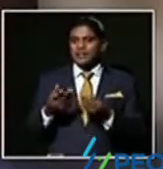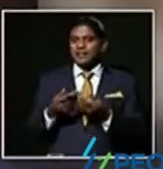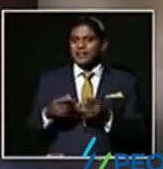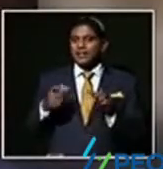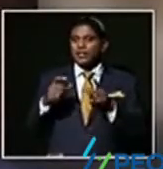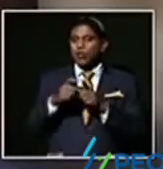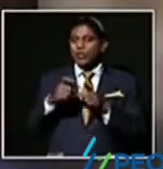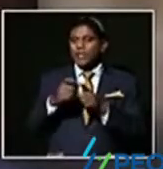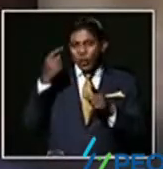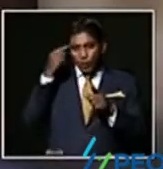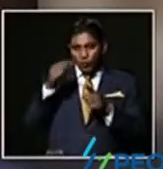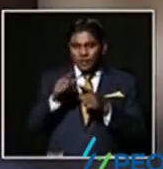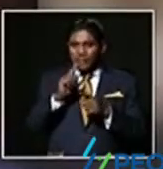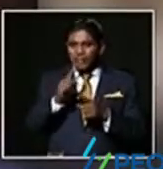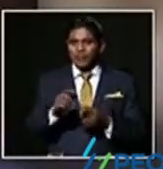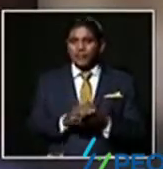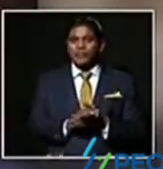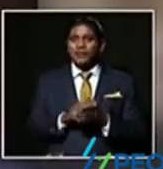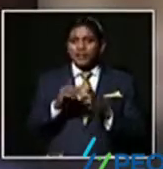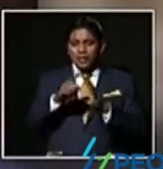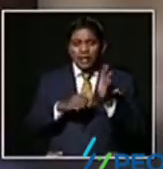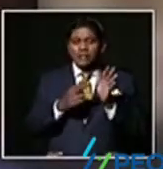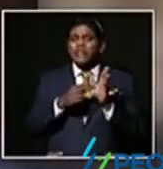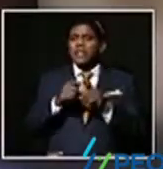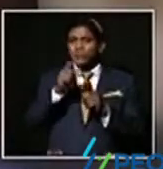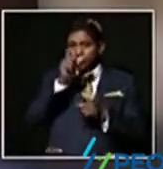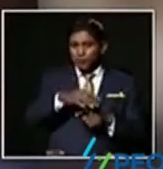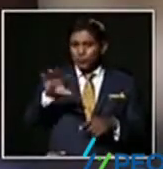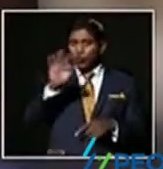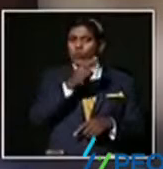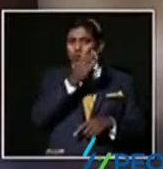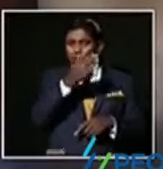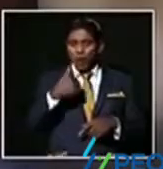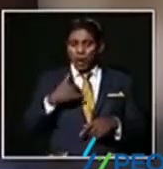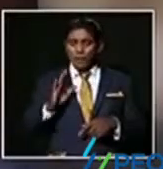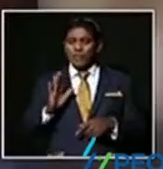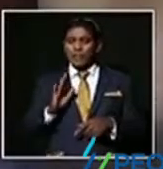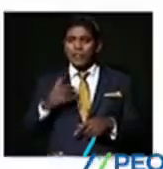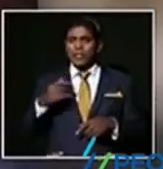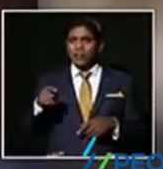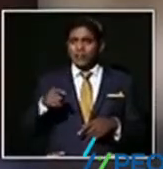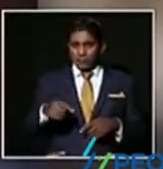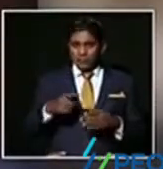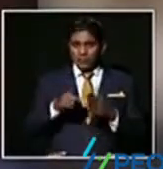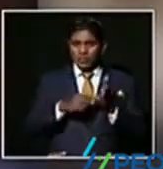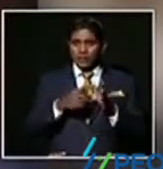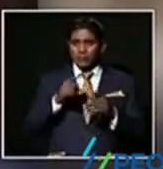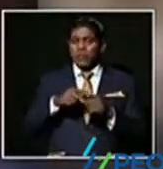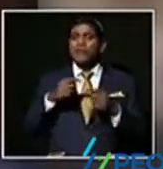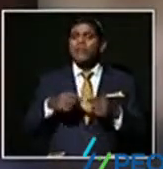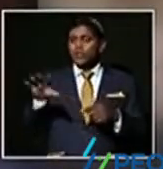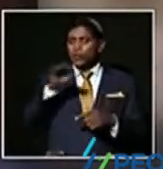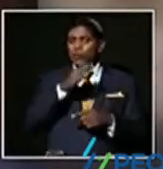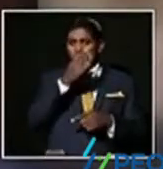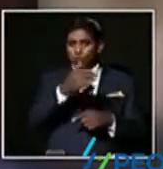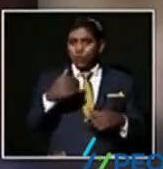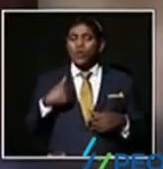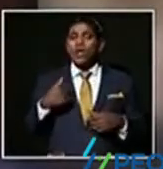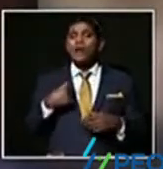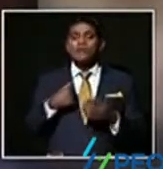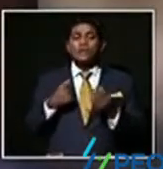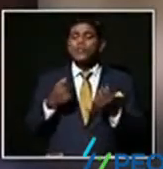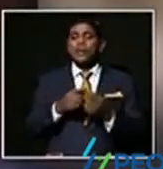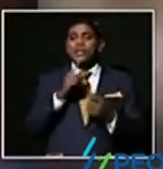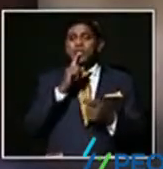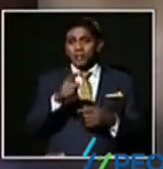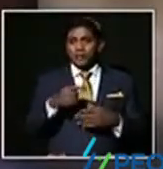මේ ඒගොල්ලන් මේ ගෙනාපු ජනකරත්නායක අපි ජනාපු ජනරත්නායක කෙනෙක් නෙමෙයි විපක්ෂෙන් නෙමෙයි ගෙනාව ජනකරත්නායක. අනිත් එක මේ අපි පෙනී හිටින්නේ මේ